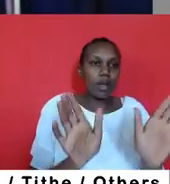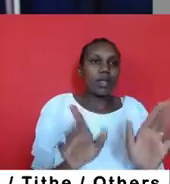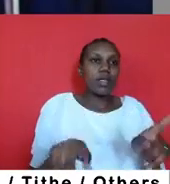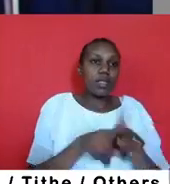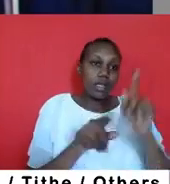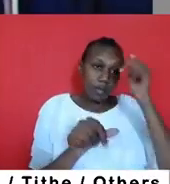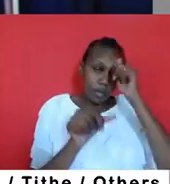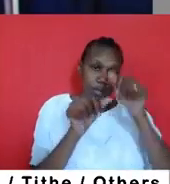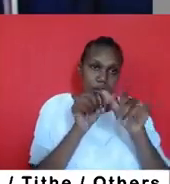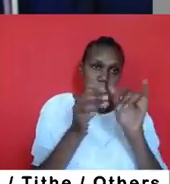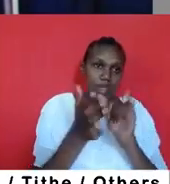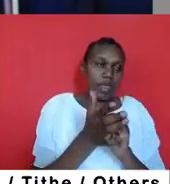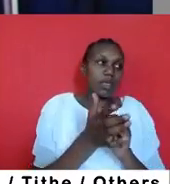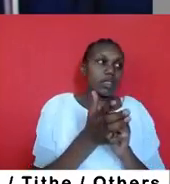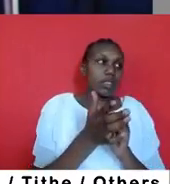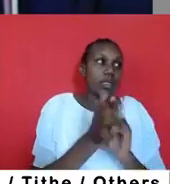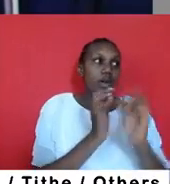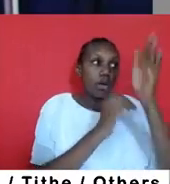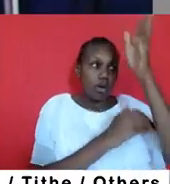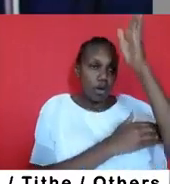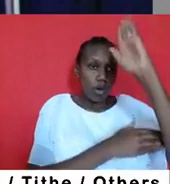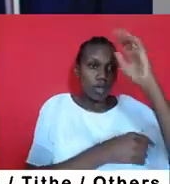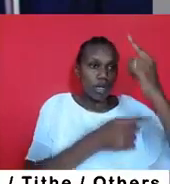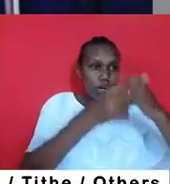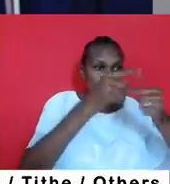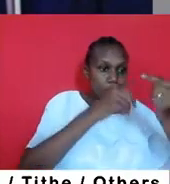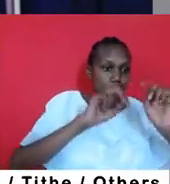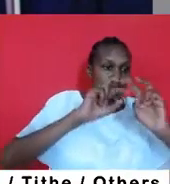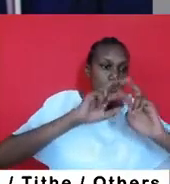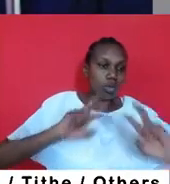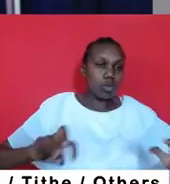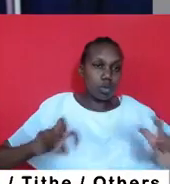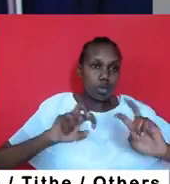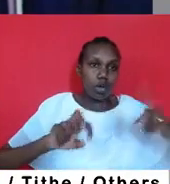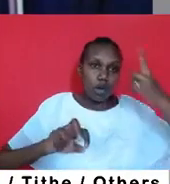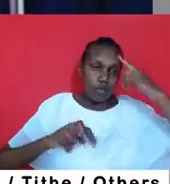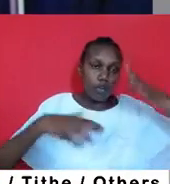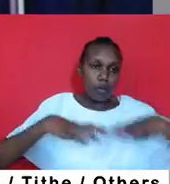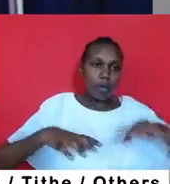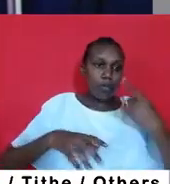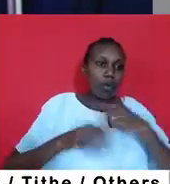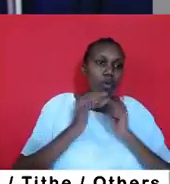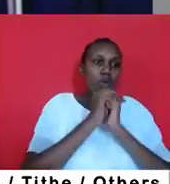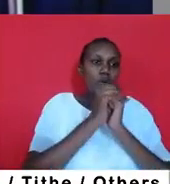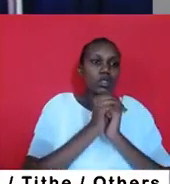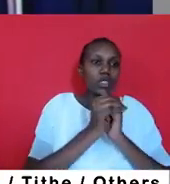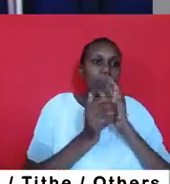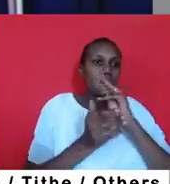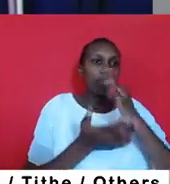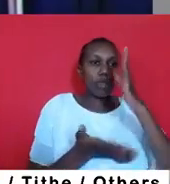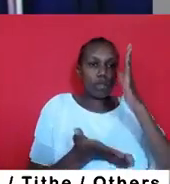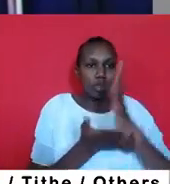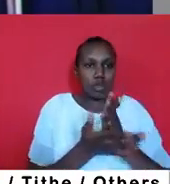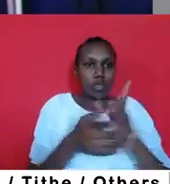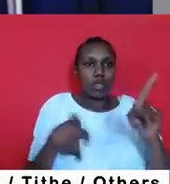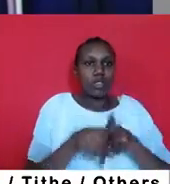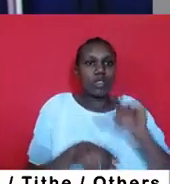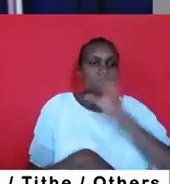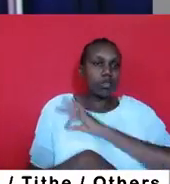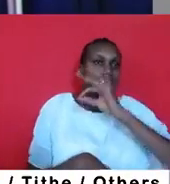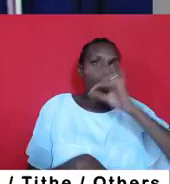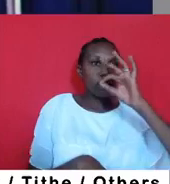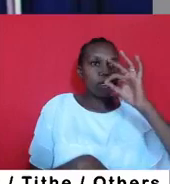tukumbuke ya kwamba Mungu yungali anatafuta watakao muabudu kwa haki na kwa